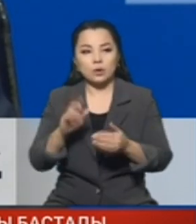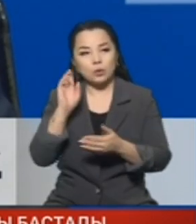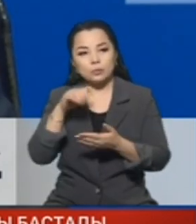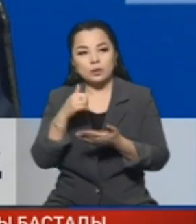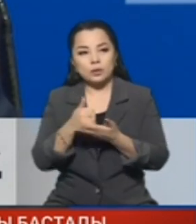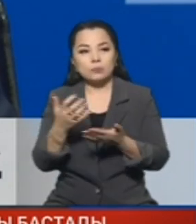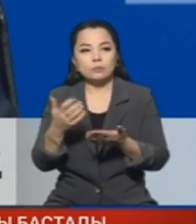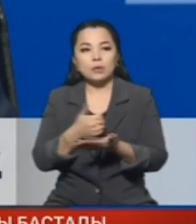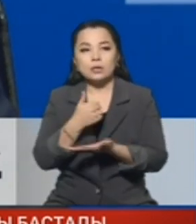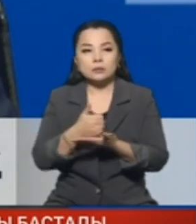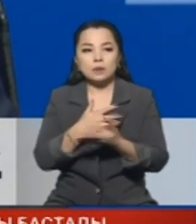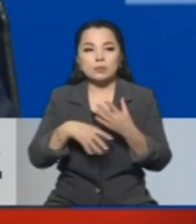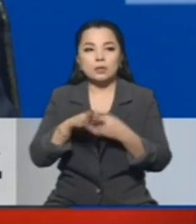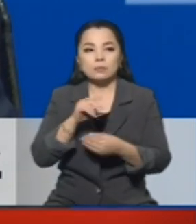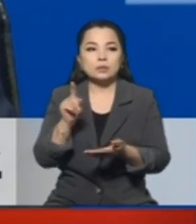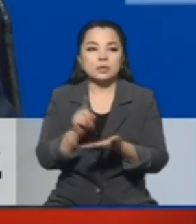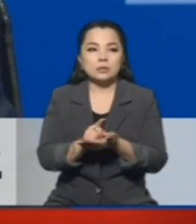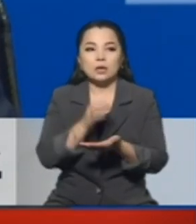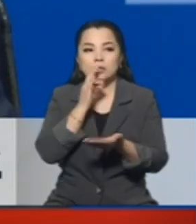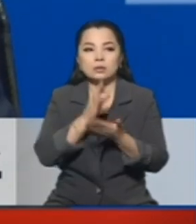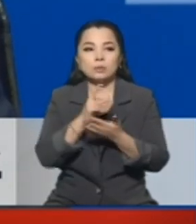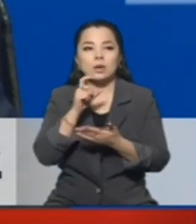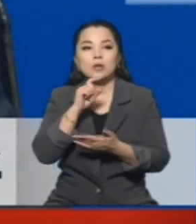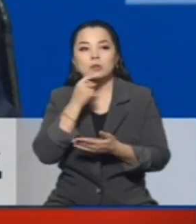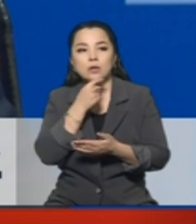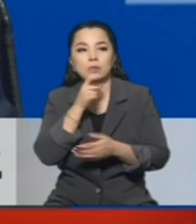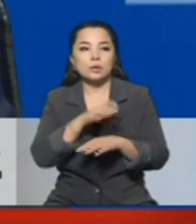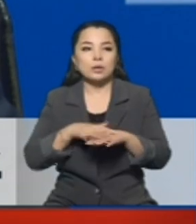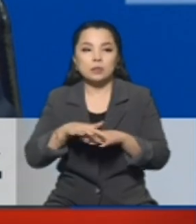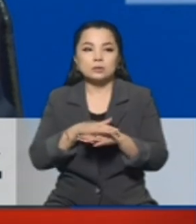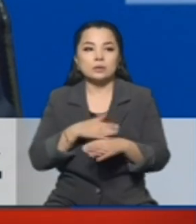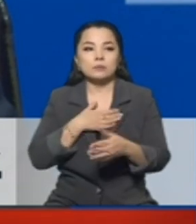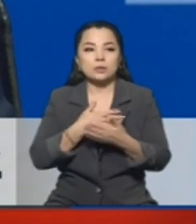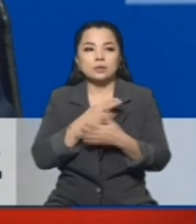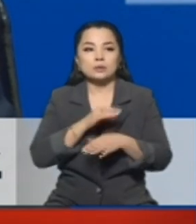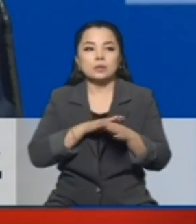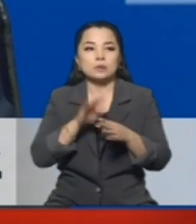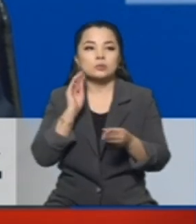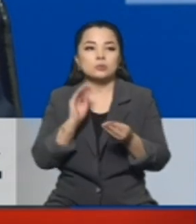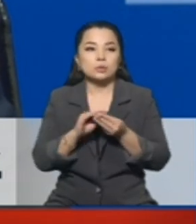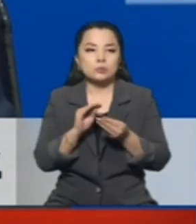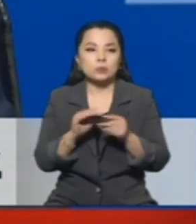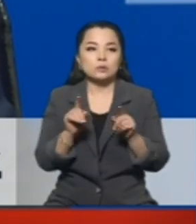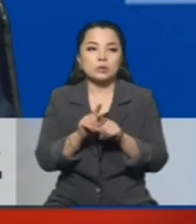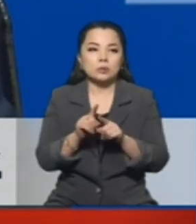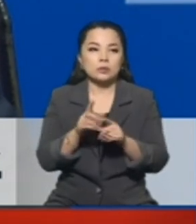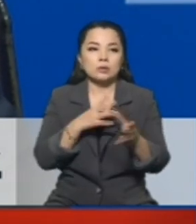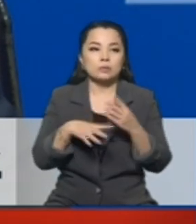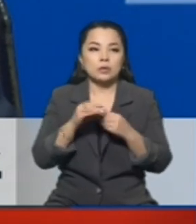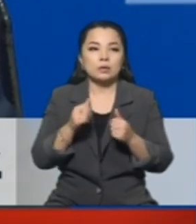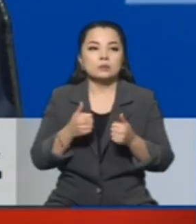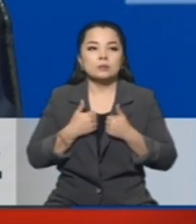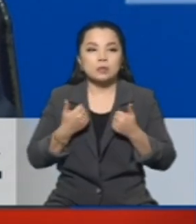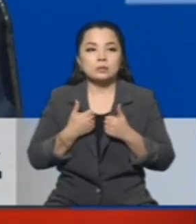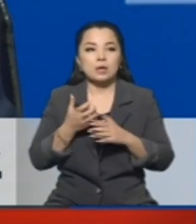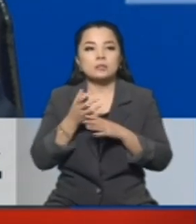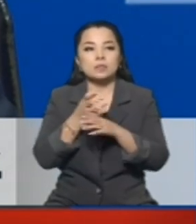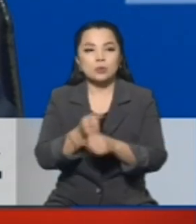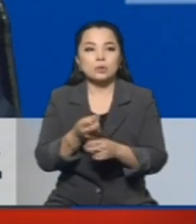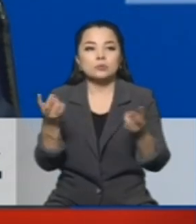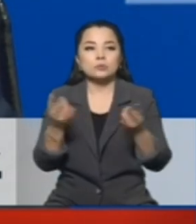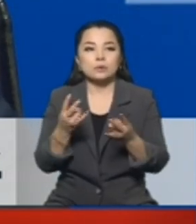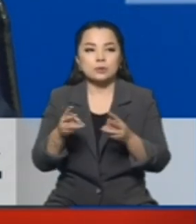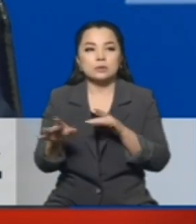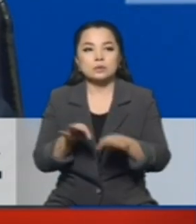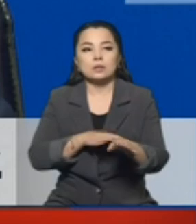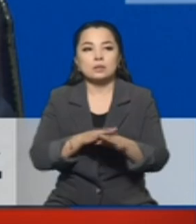болып табылады. Экономика мен халық үшін ықтимал теріс салдарды тұрақтандыру әрі барынша азайту үшін барлық қажетті